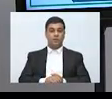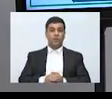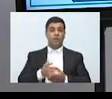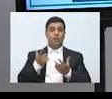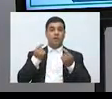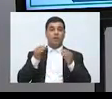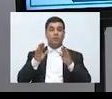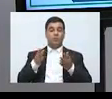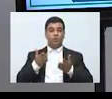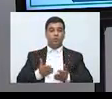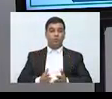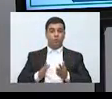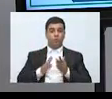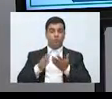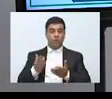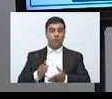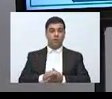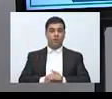Қайерда туғилган?